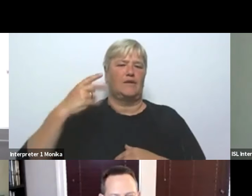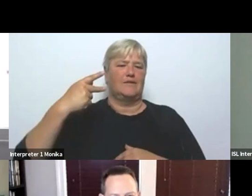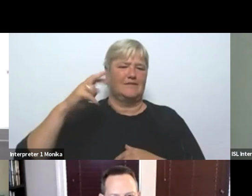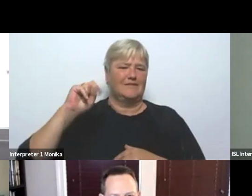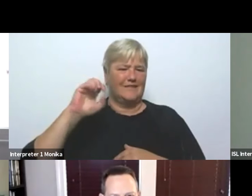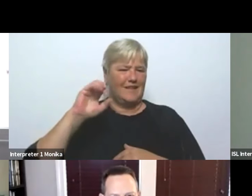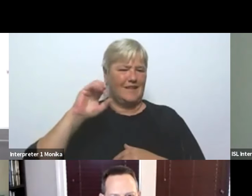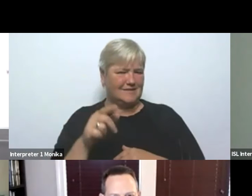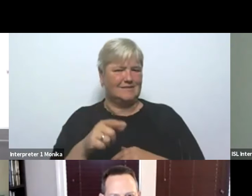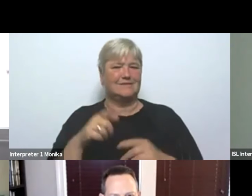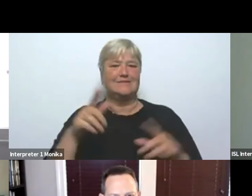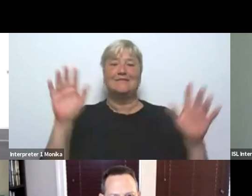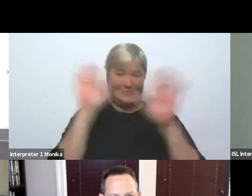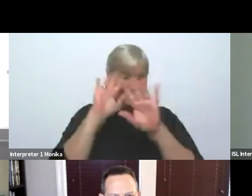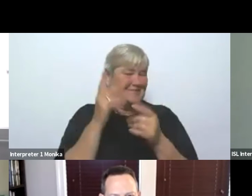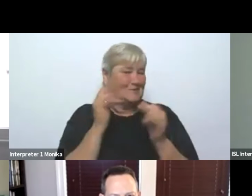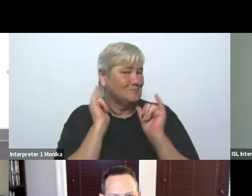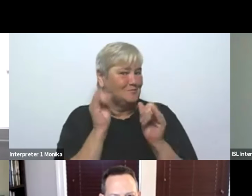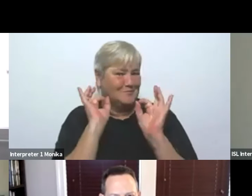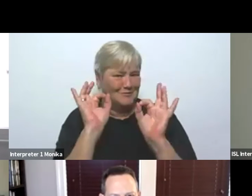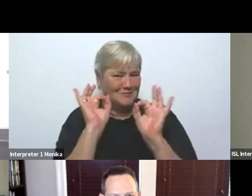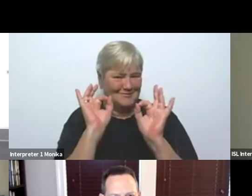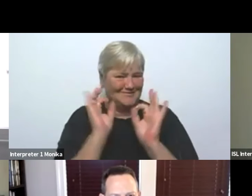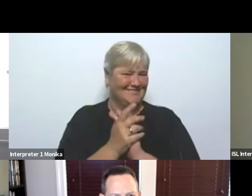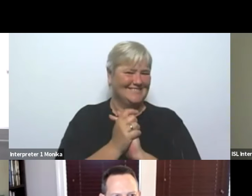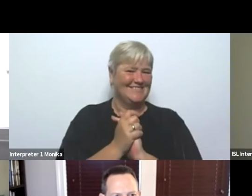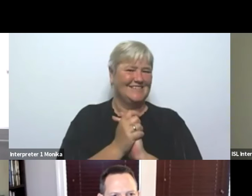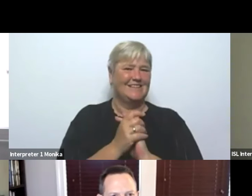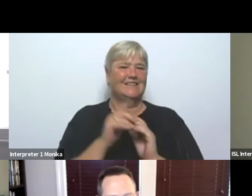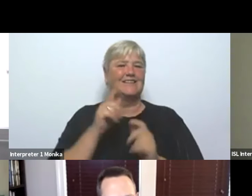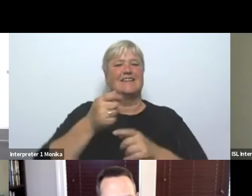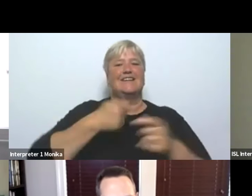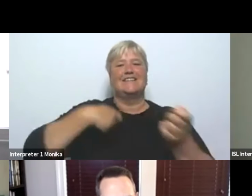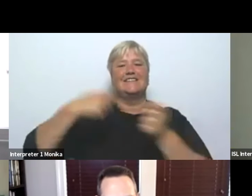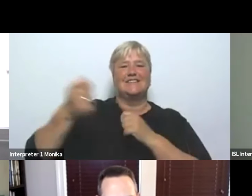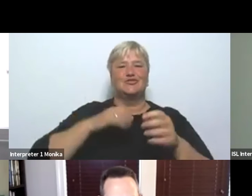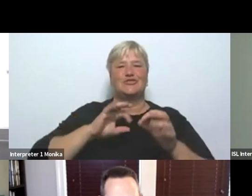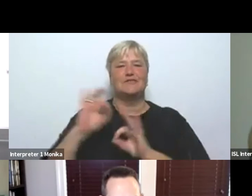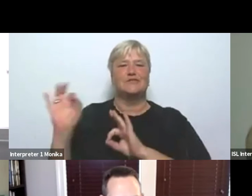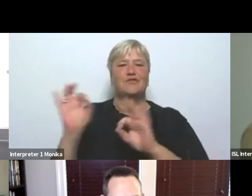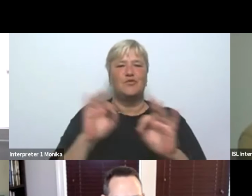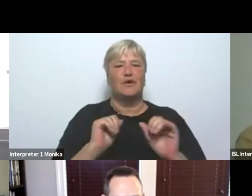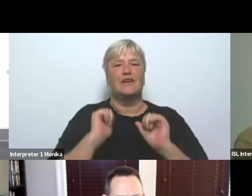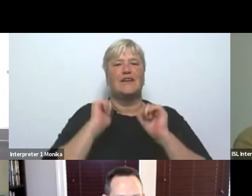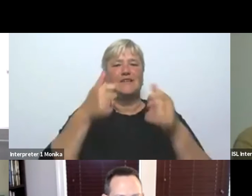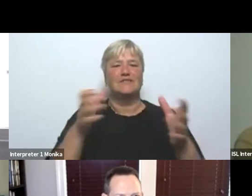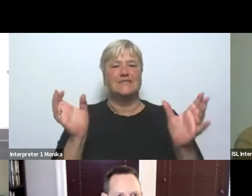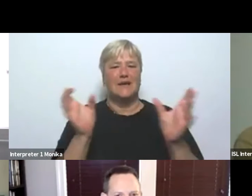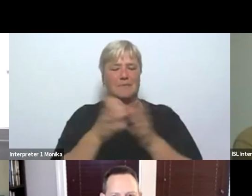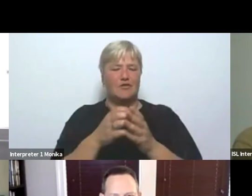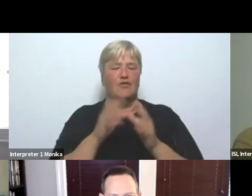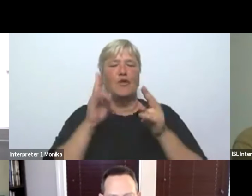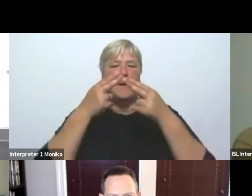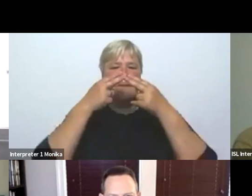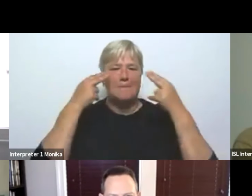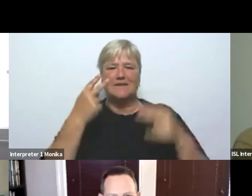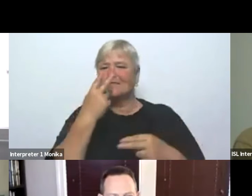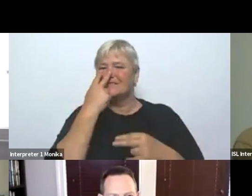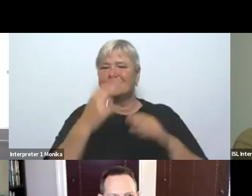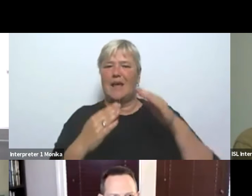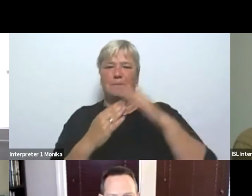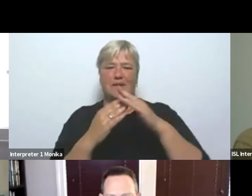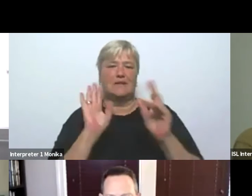in den Äther winken, genau. Und er ist Geschäftsführer der Hilfsgemeinschaft der Blinden und Sehschwachen Österreichs. Sein Herz brennt